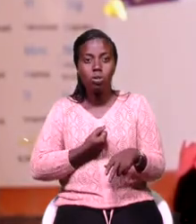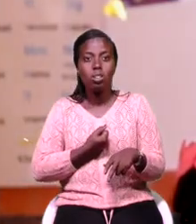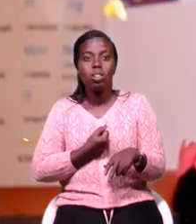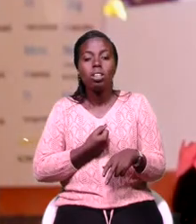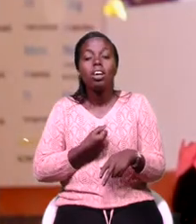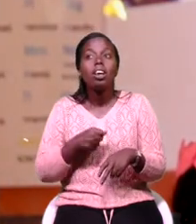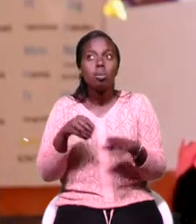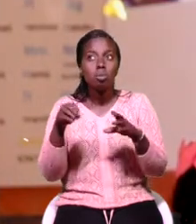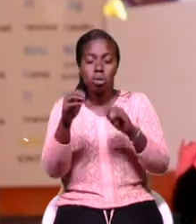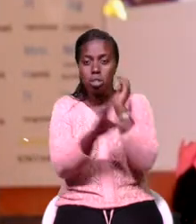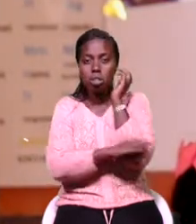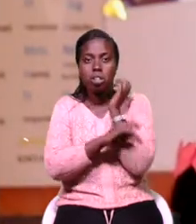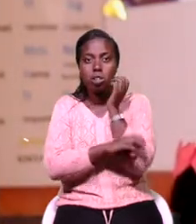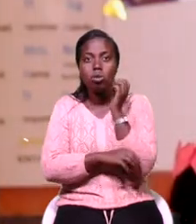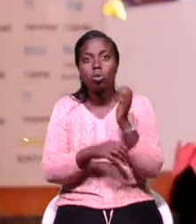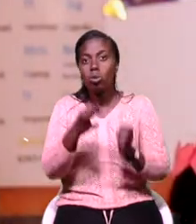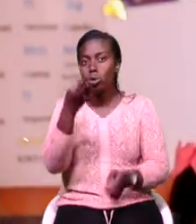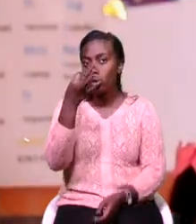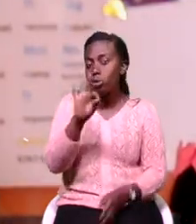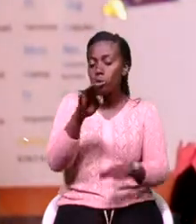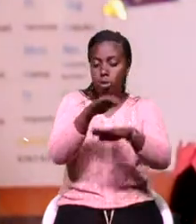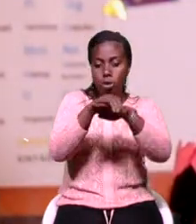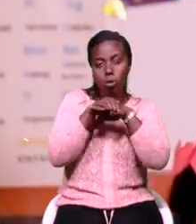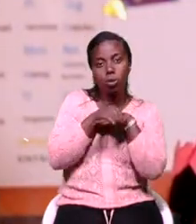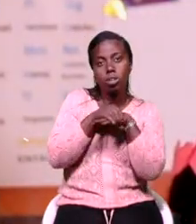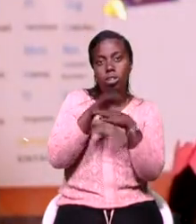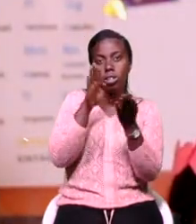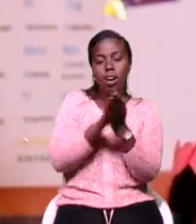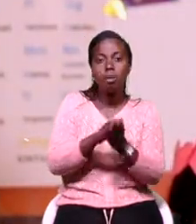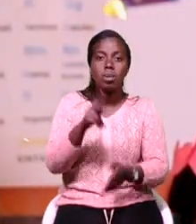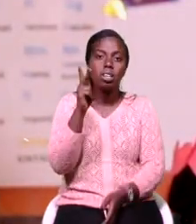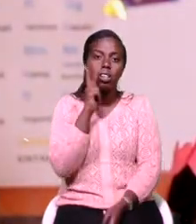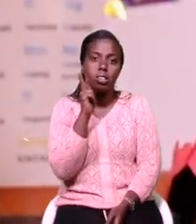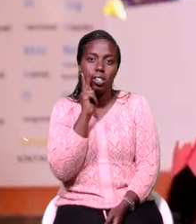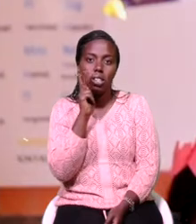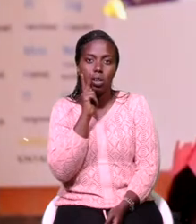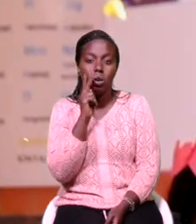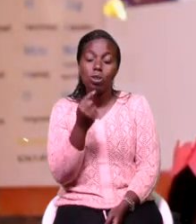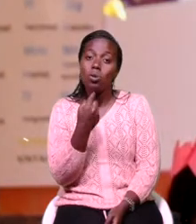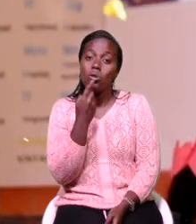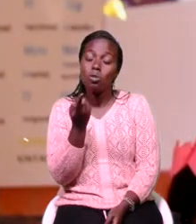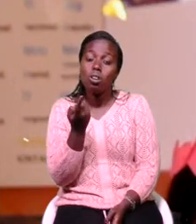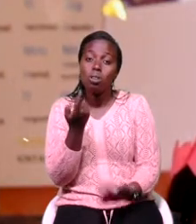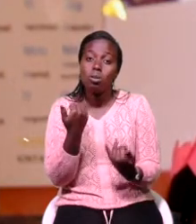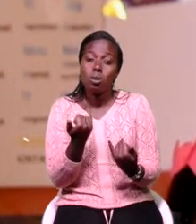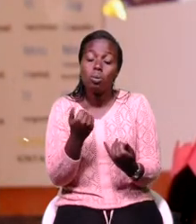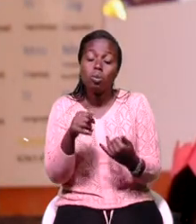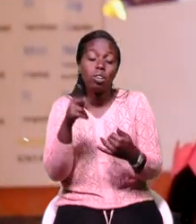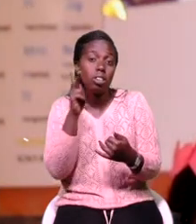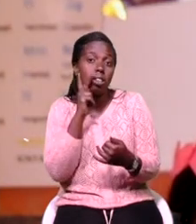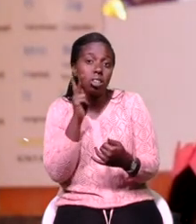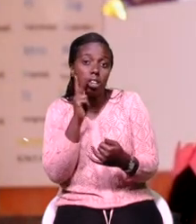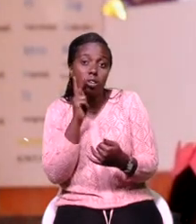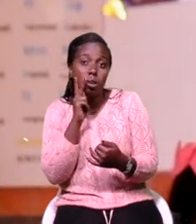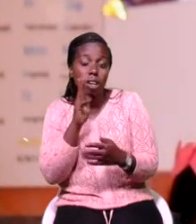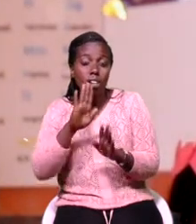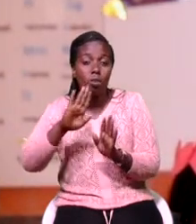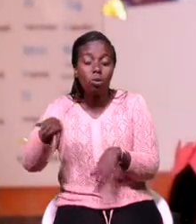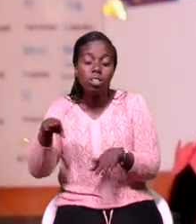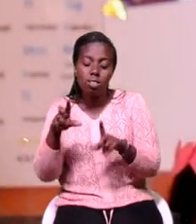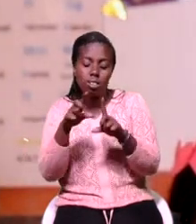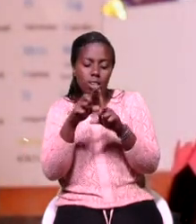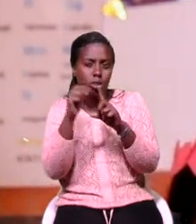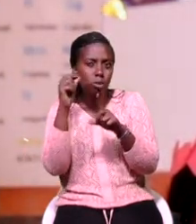indimi eshatu tugira igifaransa tugira icyongereza tukagira n'ikinyarwanda ni ukuvuga ngo rero ikinyarwanda uretse